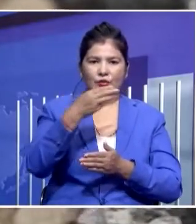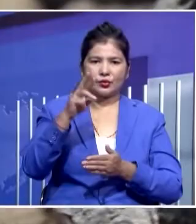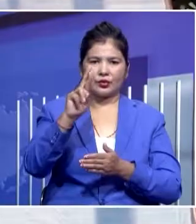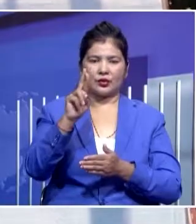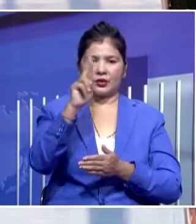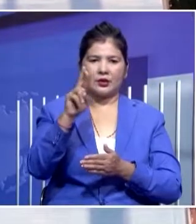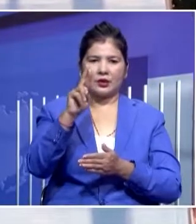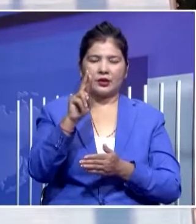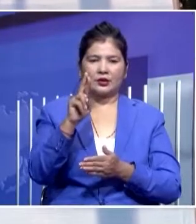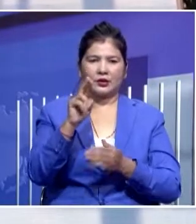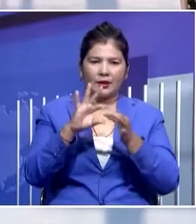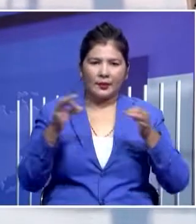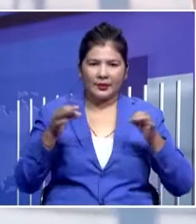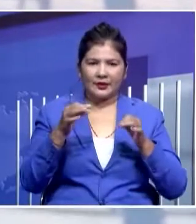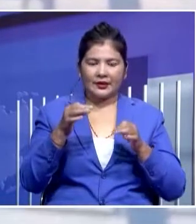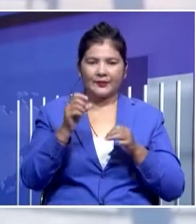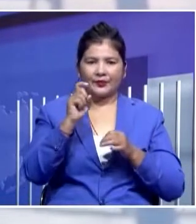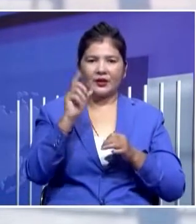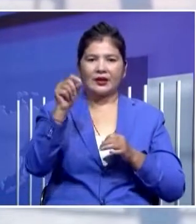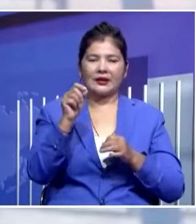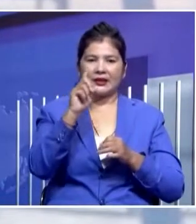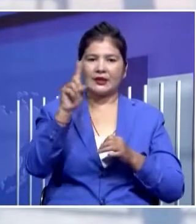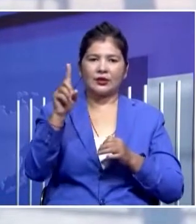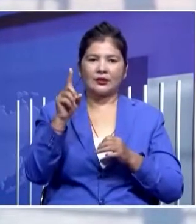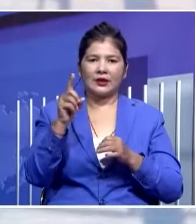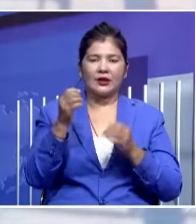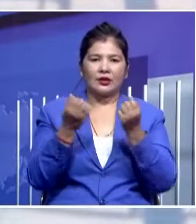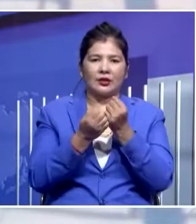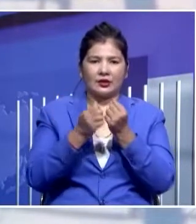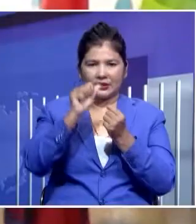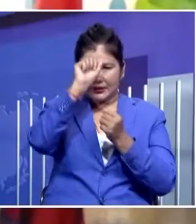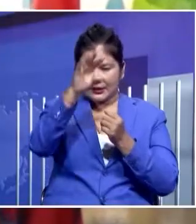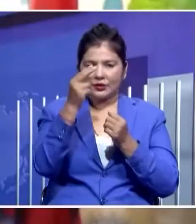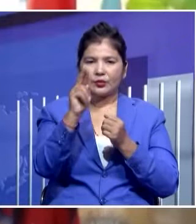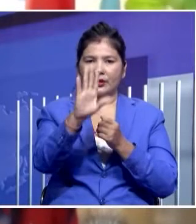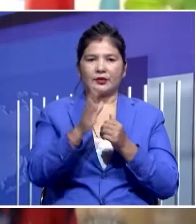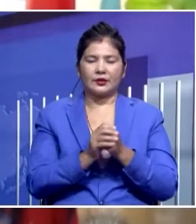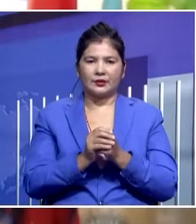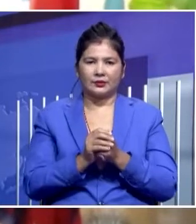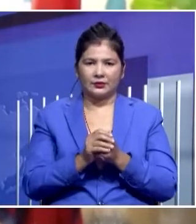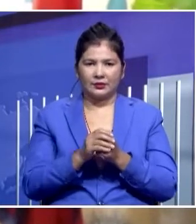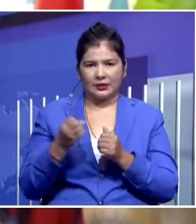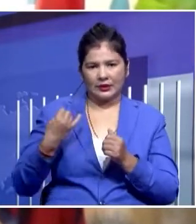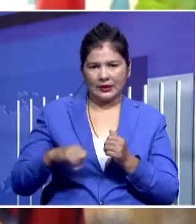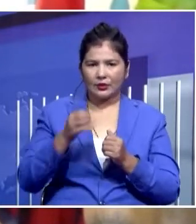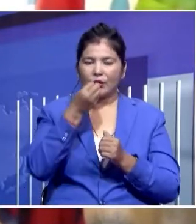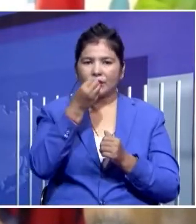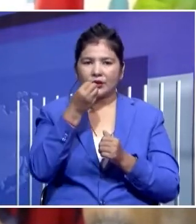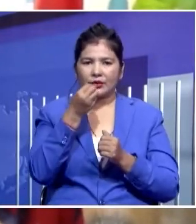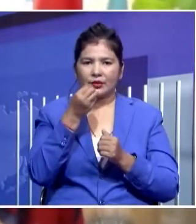अफिम, नाइट्रोब्याट र गाँजा सम्बन्धित 1-1 रहेको जानकारी दिनुभयो। लागु औषधको विषयमा खास